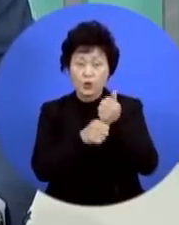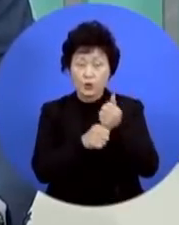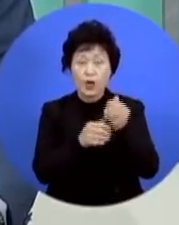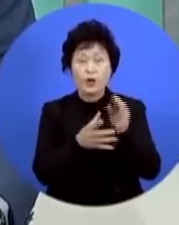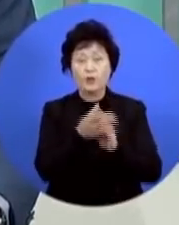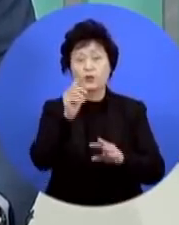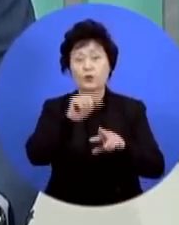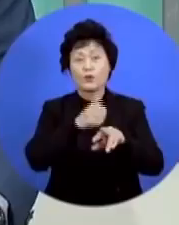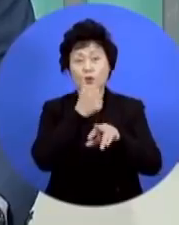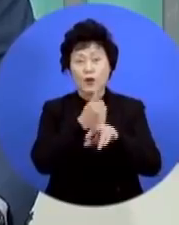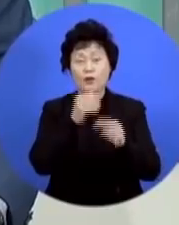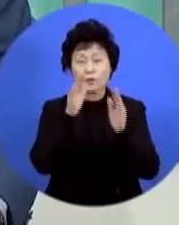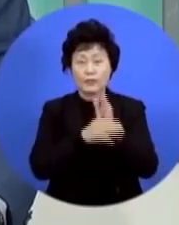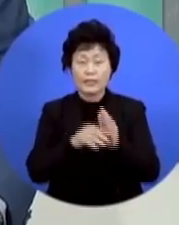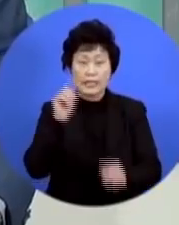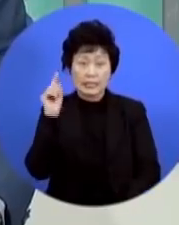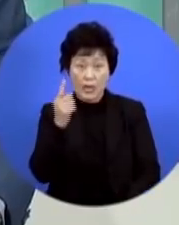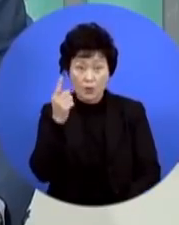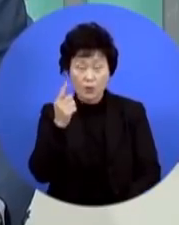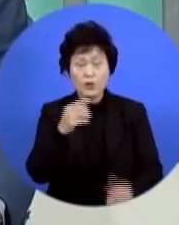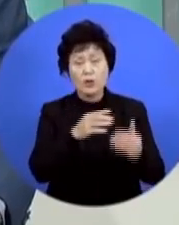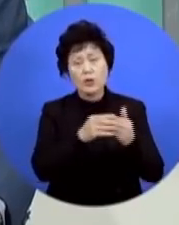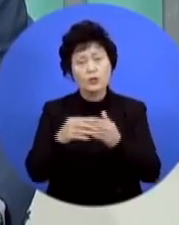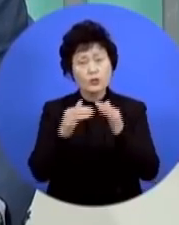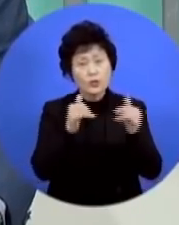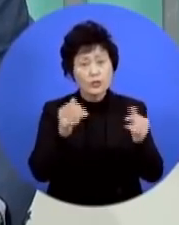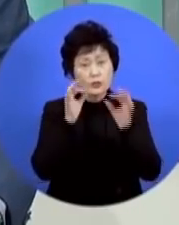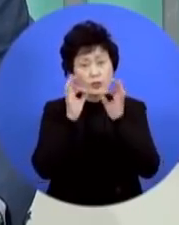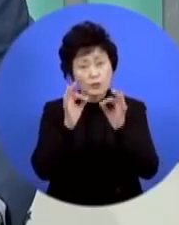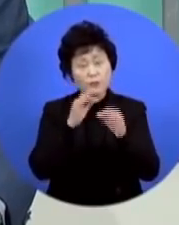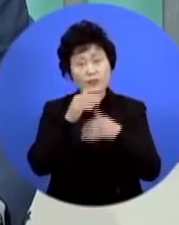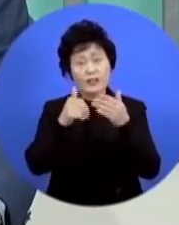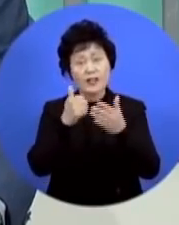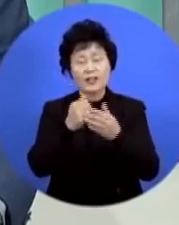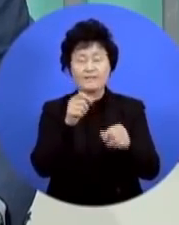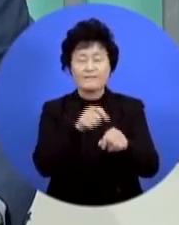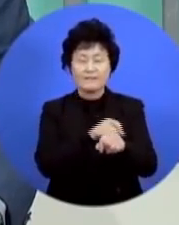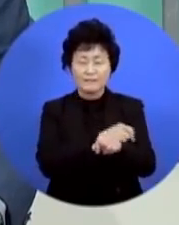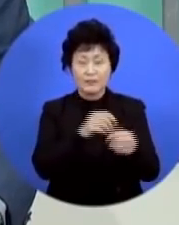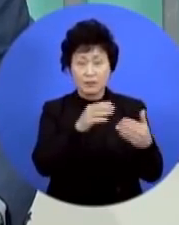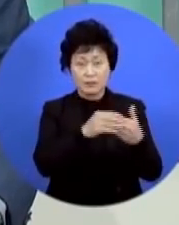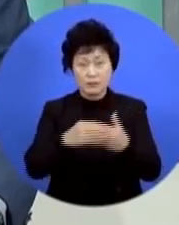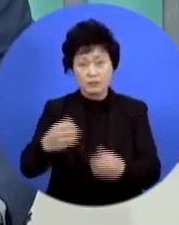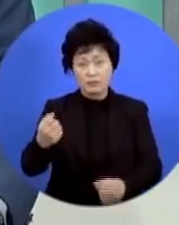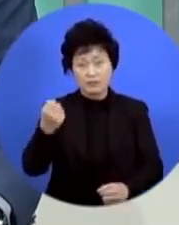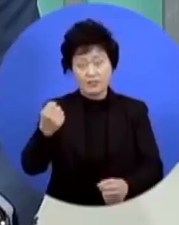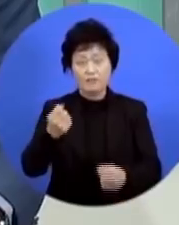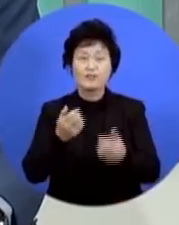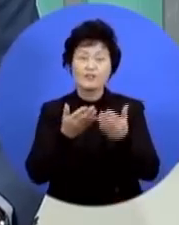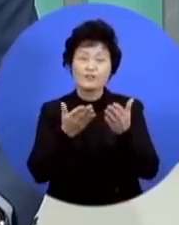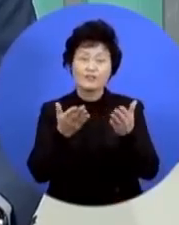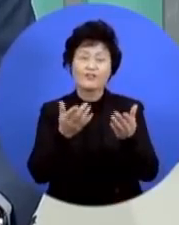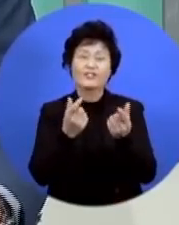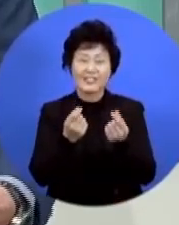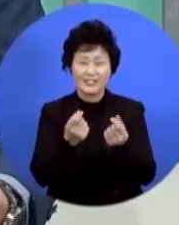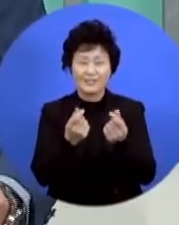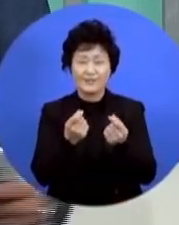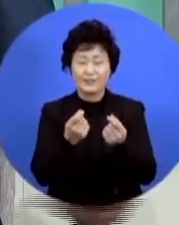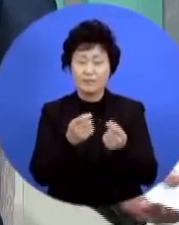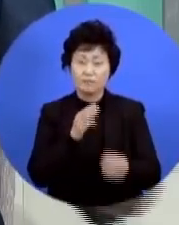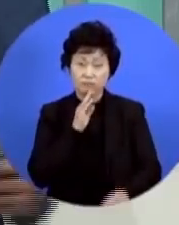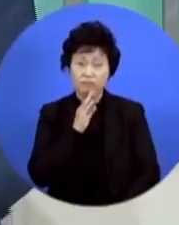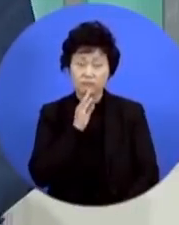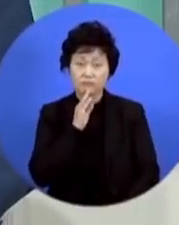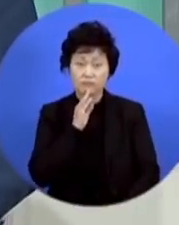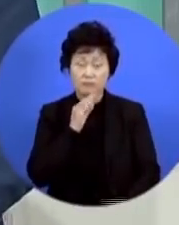통일왕국 시대의 다윗 이런 이 지도자들을 보면 하나님께서 특별한 리더십을 주신 것 같아요. 그럼요. 네. 아이